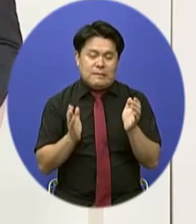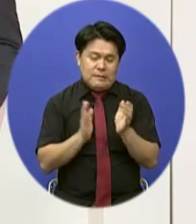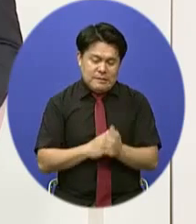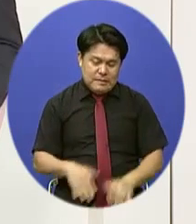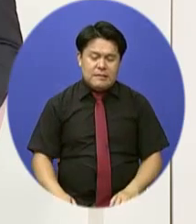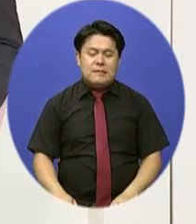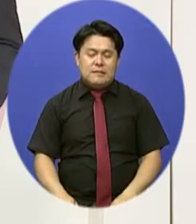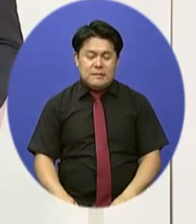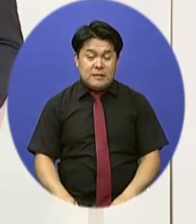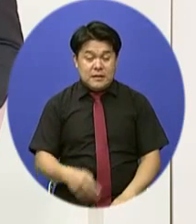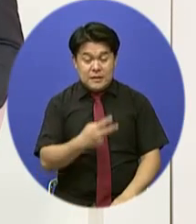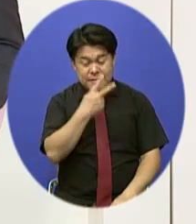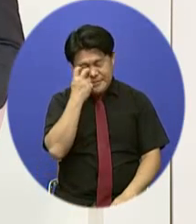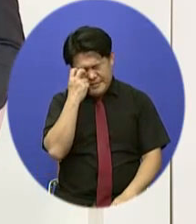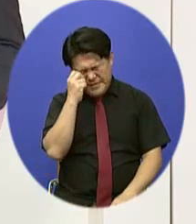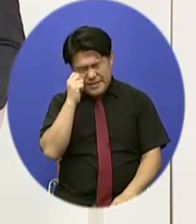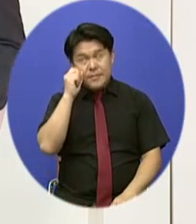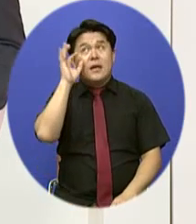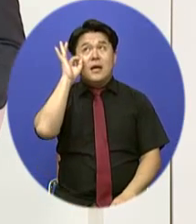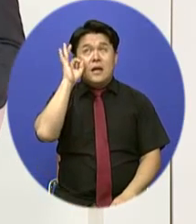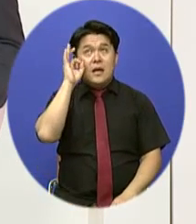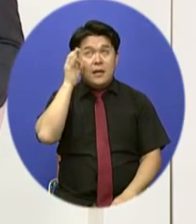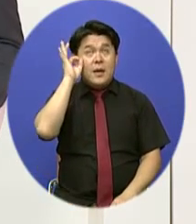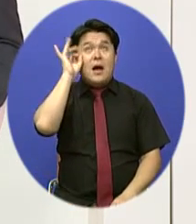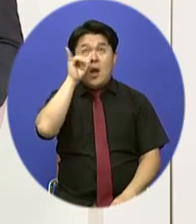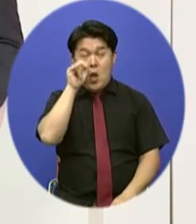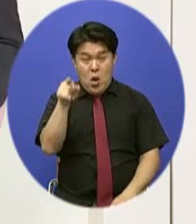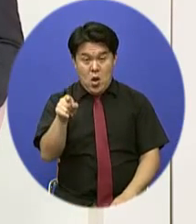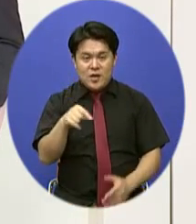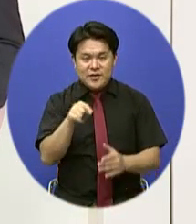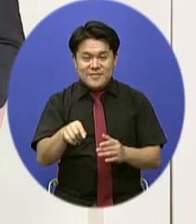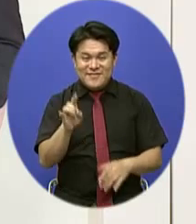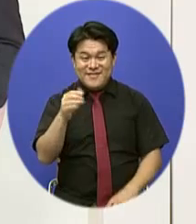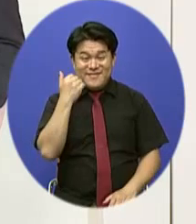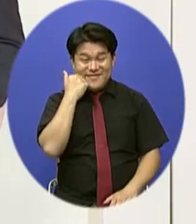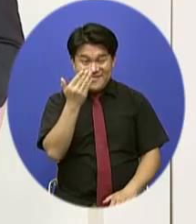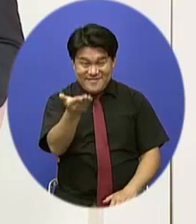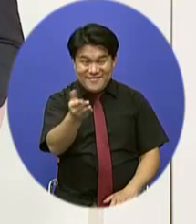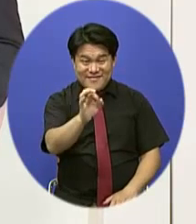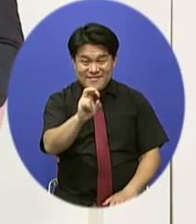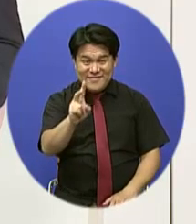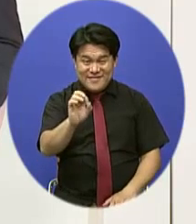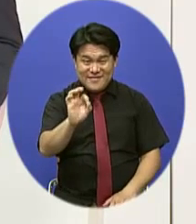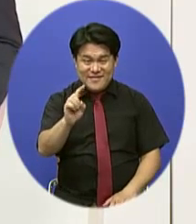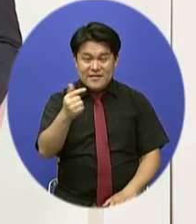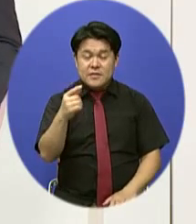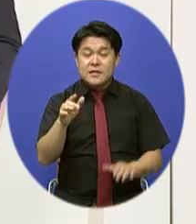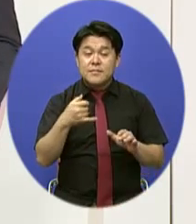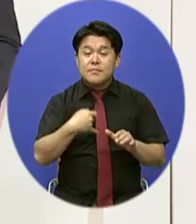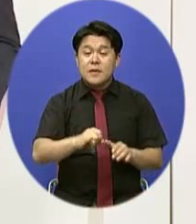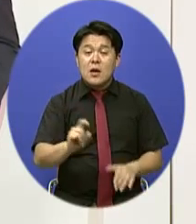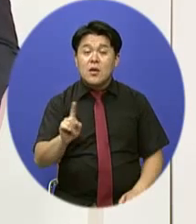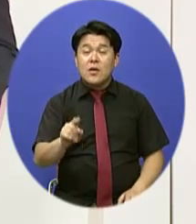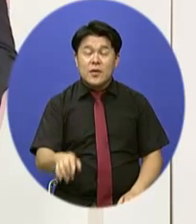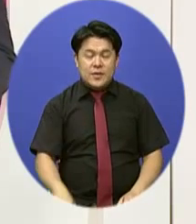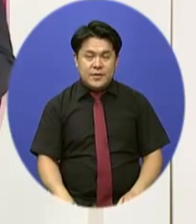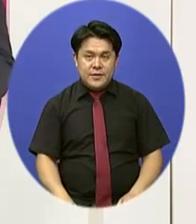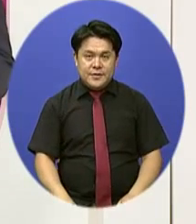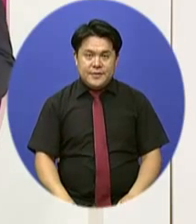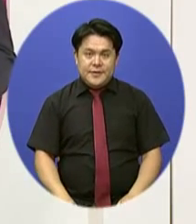이렇게 자다가도 문득 떠오르는 분들이 정말 계세요. 그분 감사합니다. 중에 이제 한 분인데 따님은 어때요? 지금 아픈